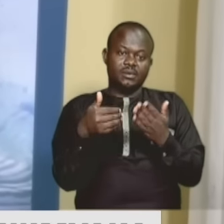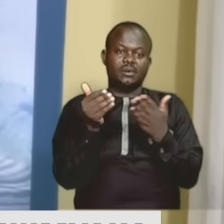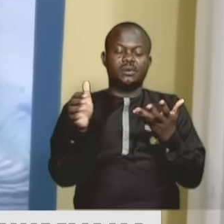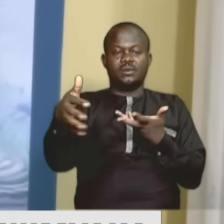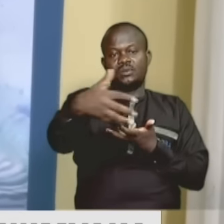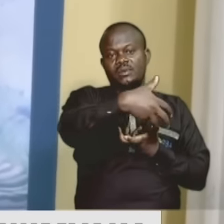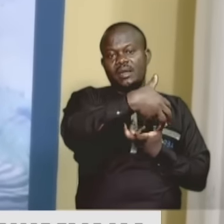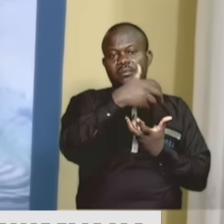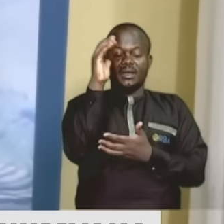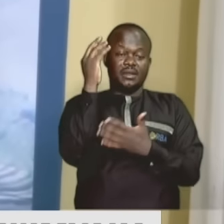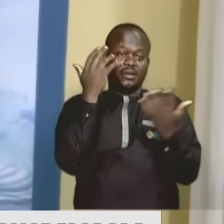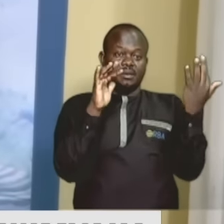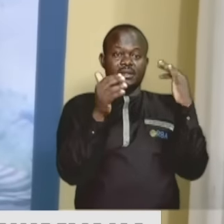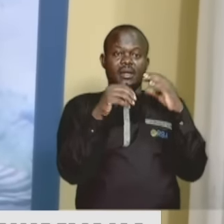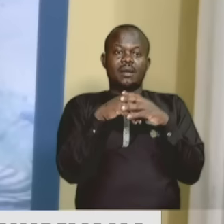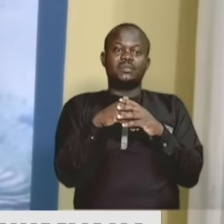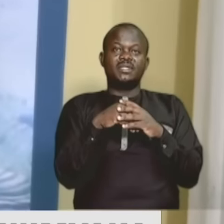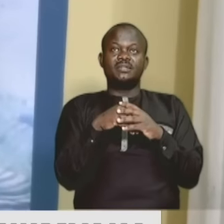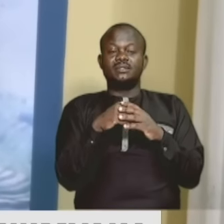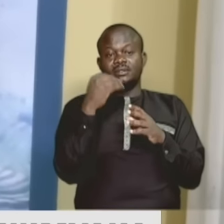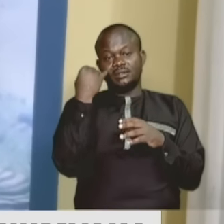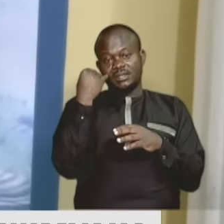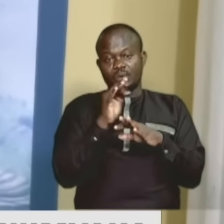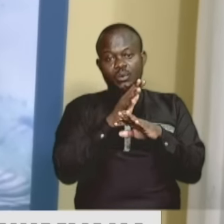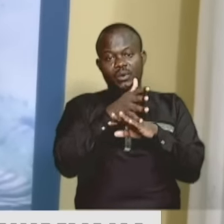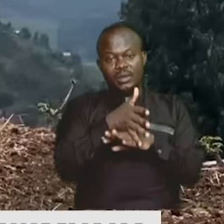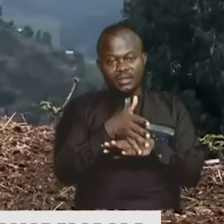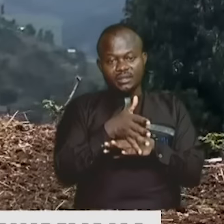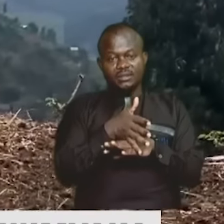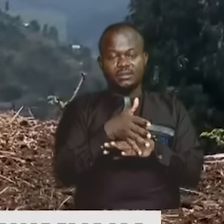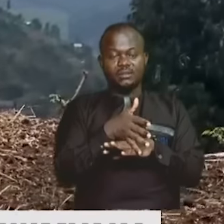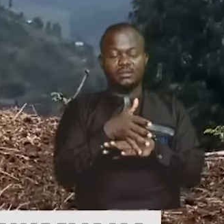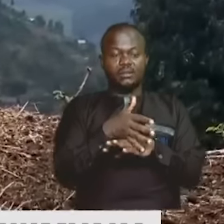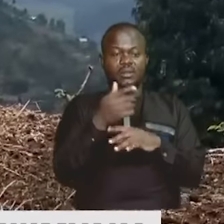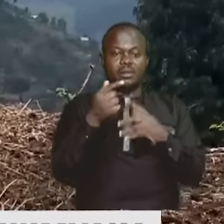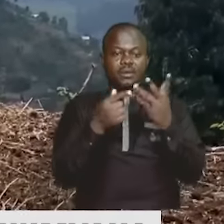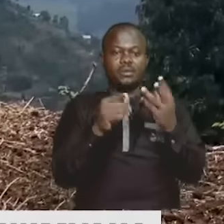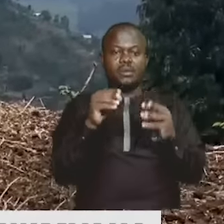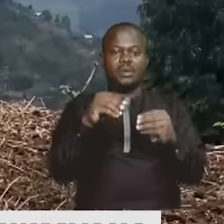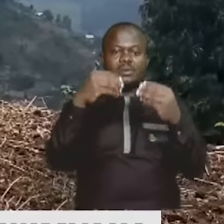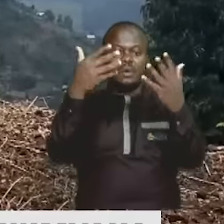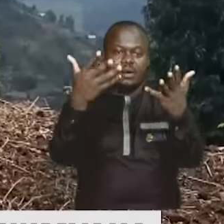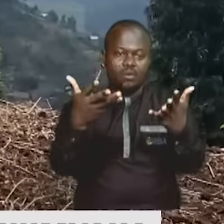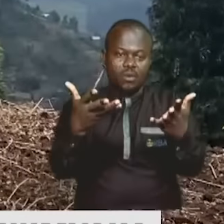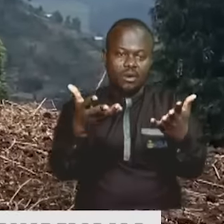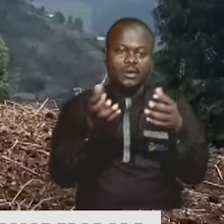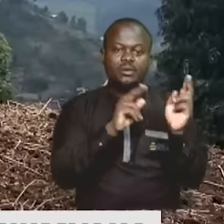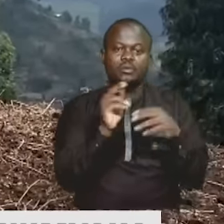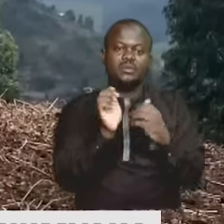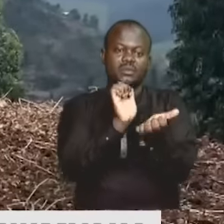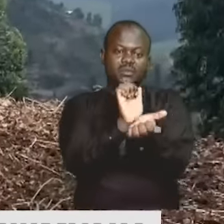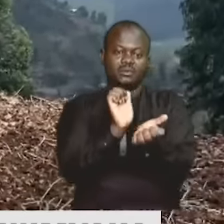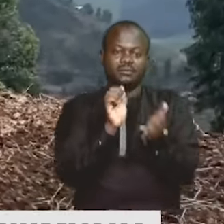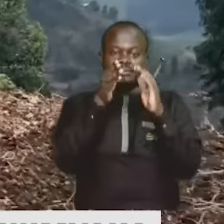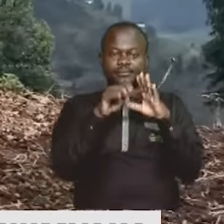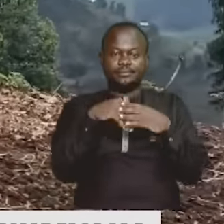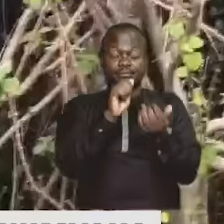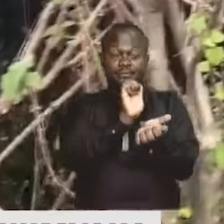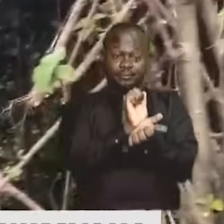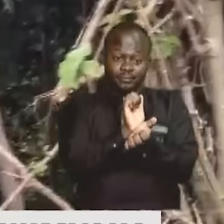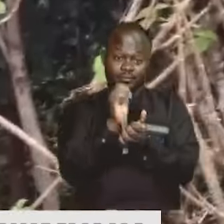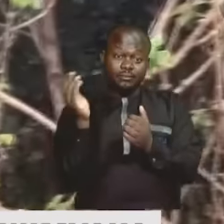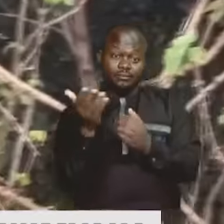zo gusarura ibiti ndetse n'amashyamba iyo warengejeho ibyo bari baguhaye n'ubundi urabihanirwa umuntu ashobora guhanirwa ko